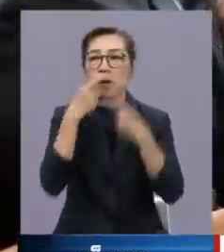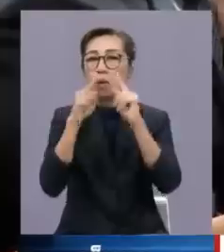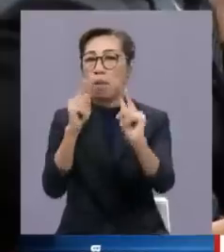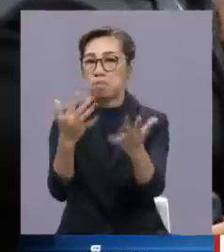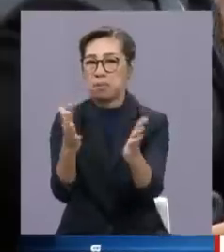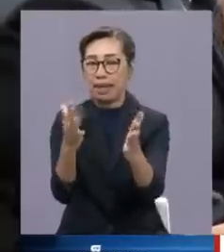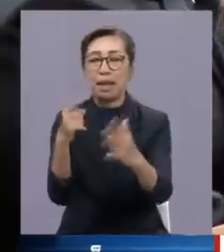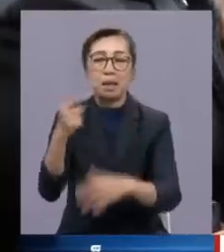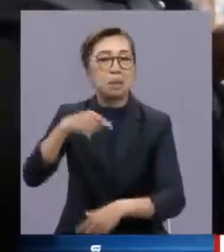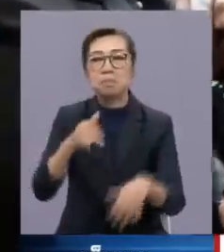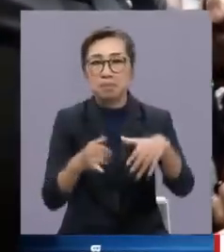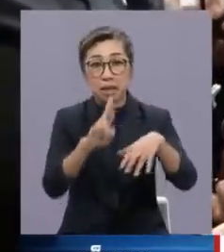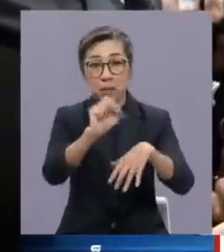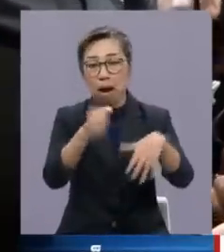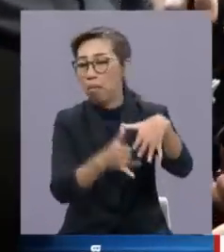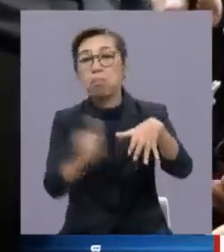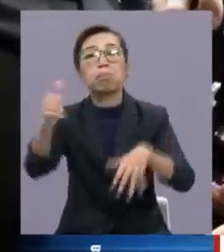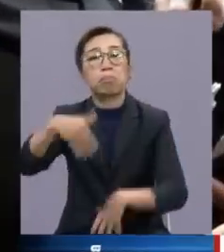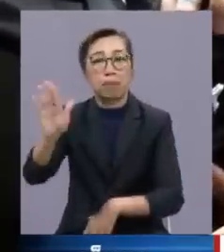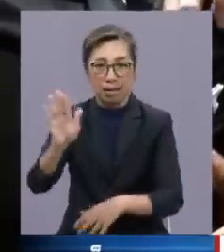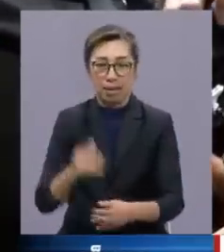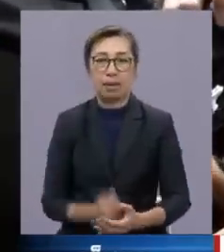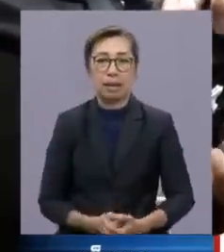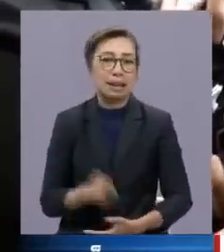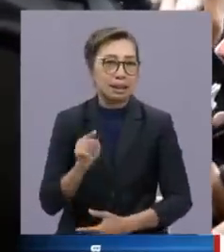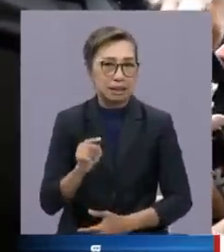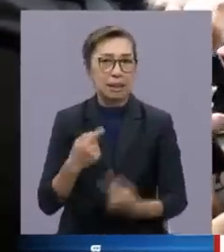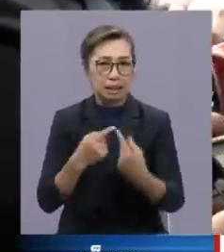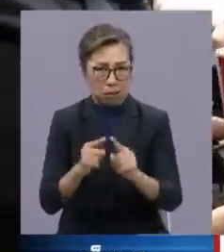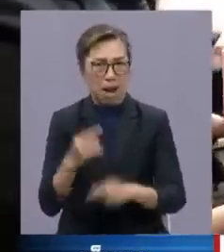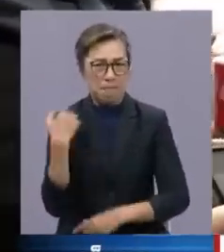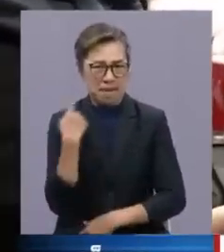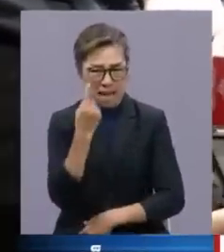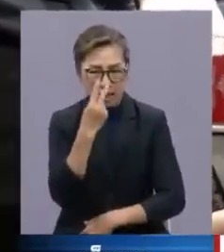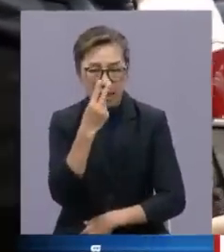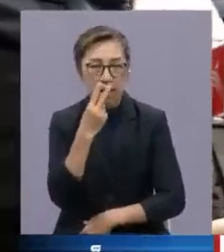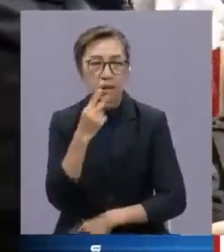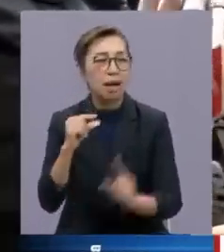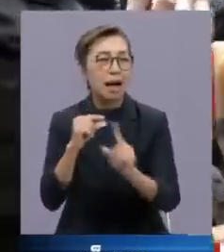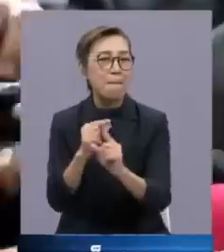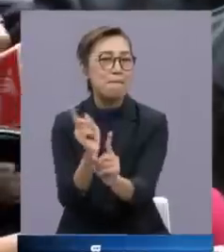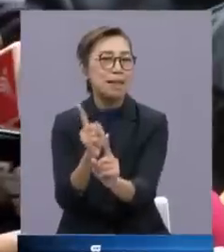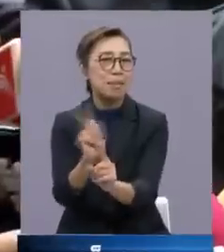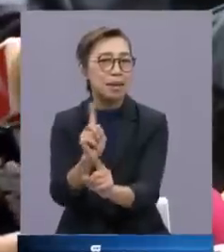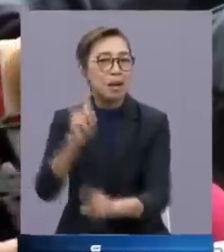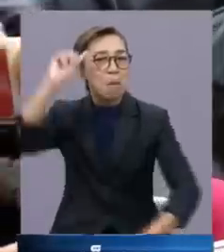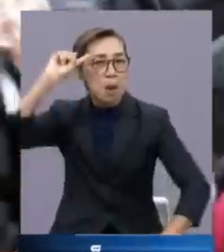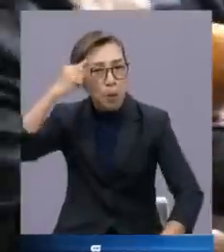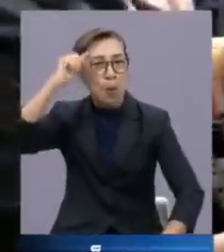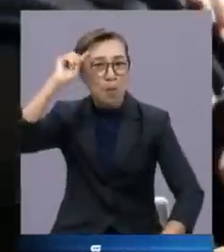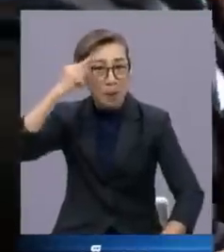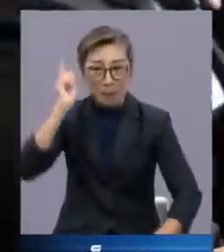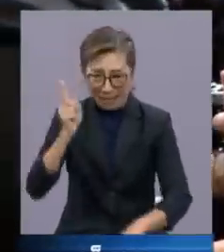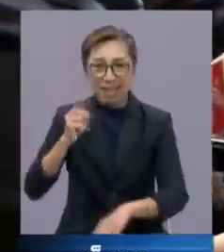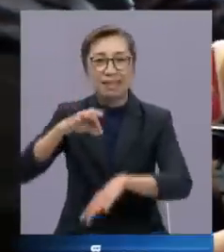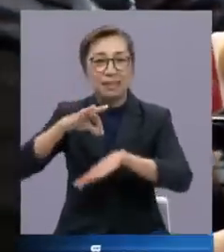ามครับแล้วก็เดินทางออกจากรัฐสภาไปเลย เรื่องนึงที่ยังเหมือนเดิมก็คือตอบว่าไม่รู ้ครับ นะถึงแม้จะเป็นบทบาทใหม่ก็ตาม